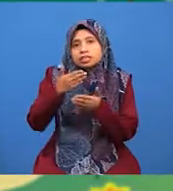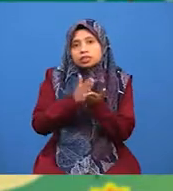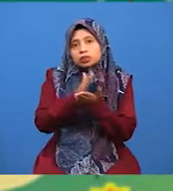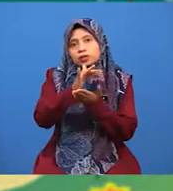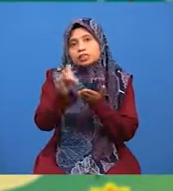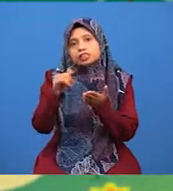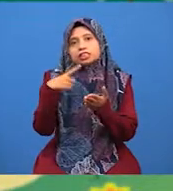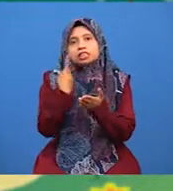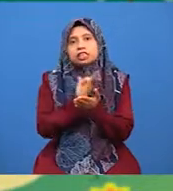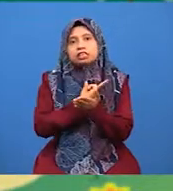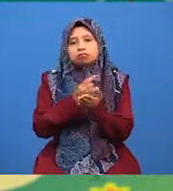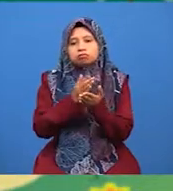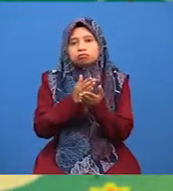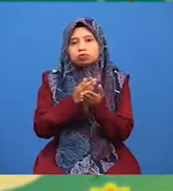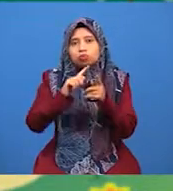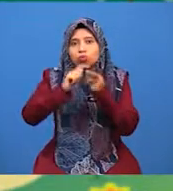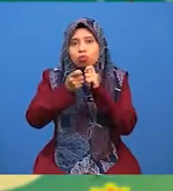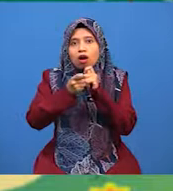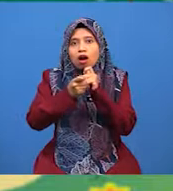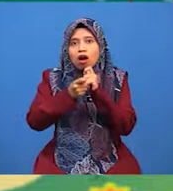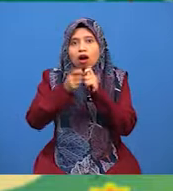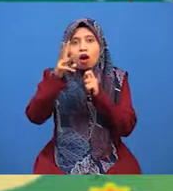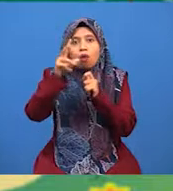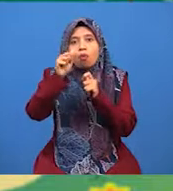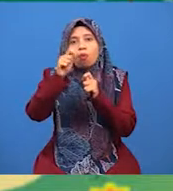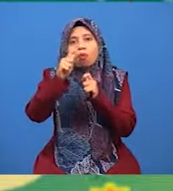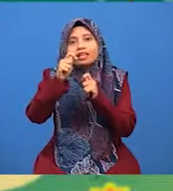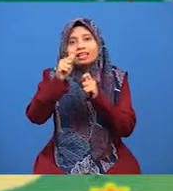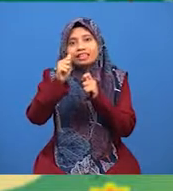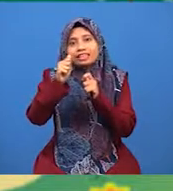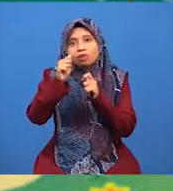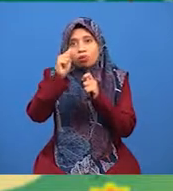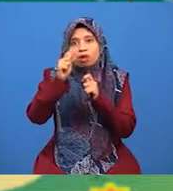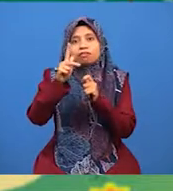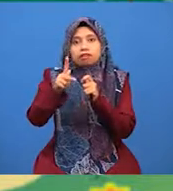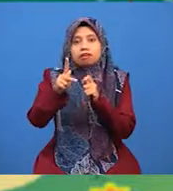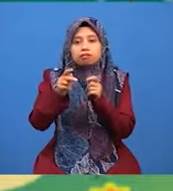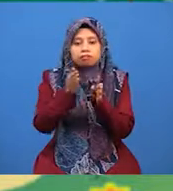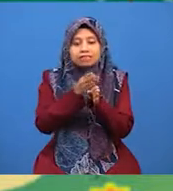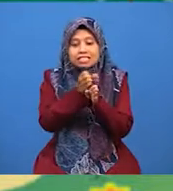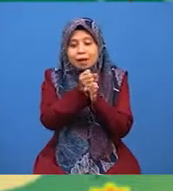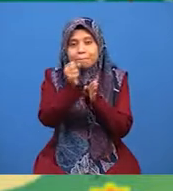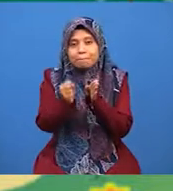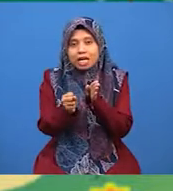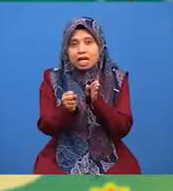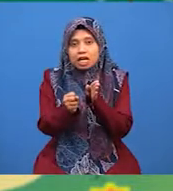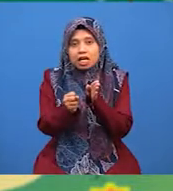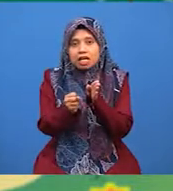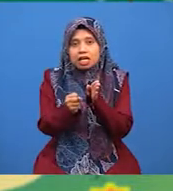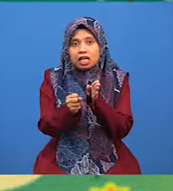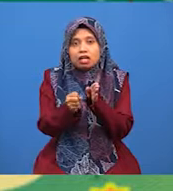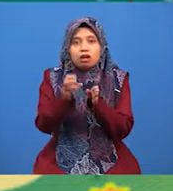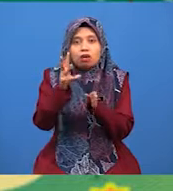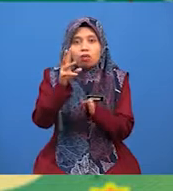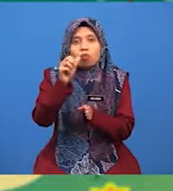Seterusnya, kita beralih kepada watak sampingan dalam cerpen Legasi Tapai Ubi, iaitu